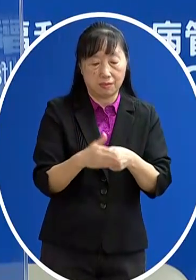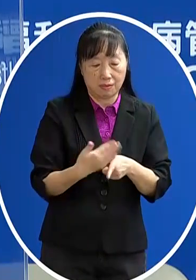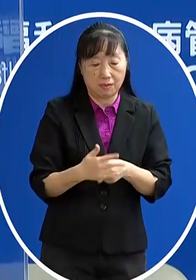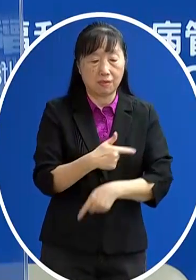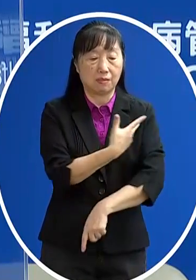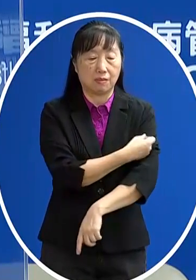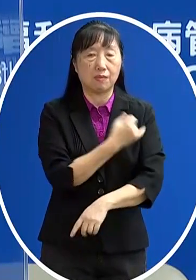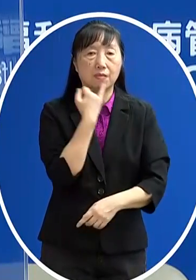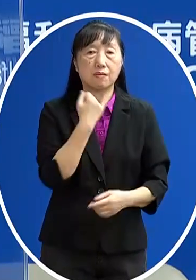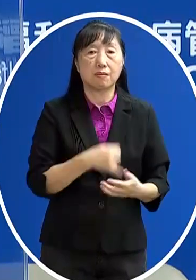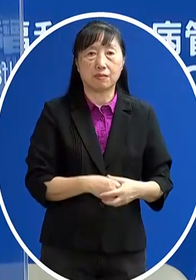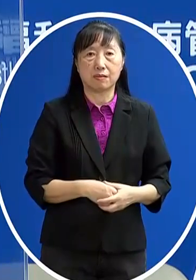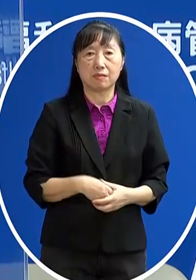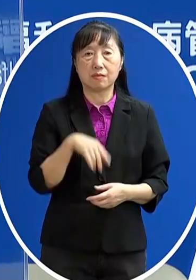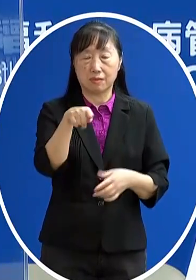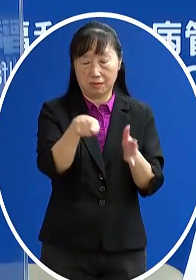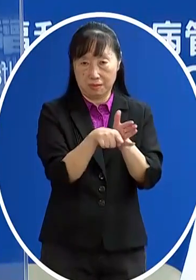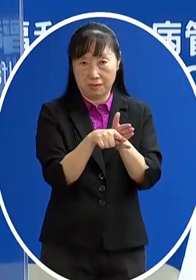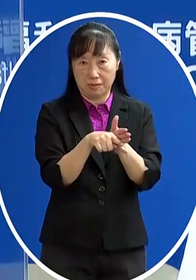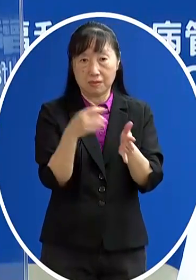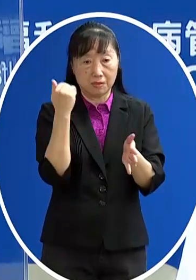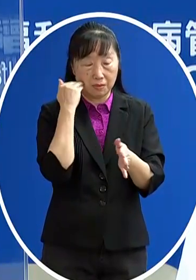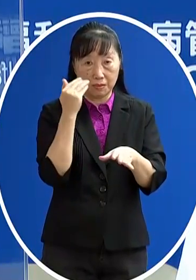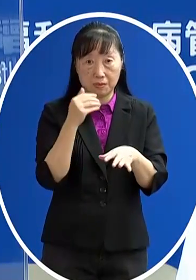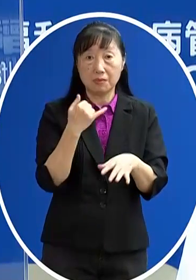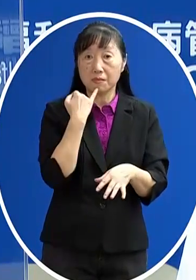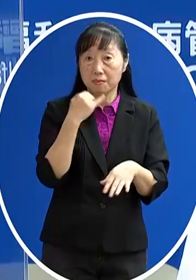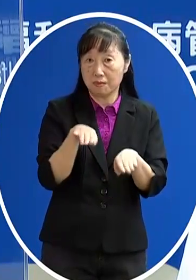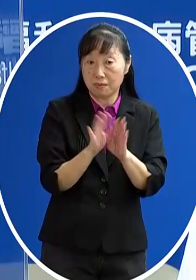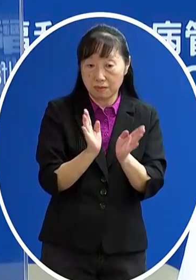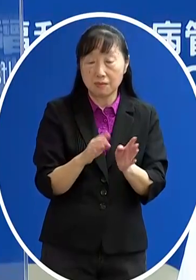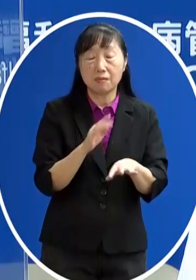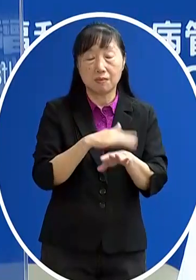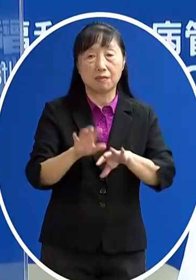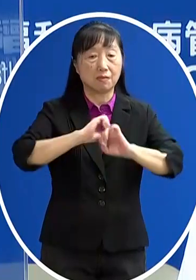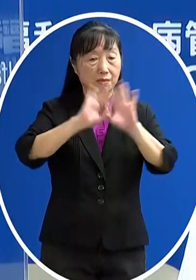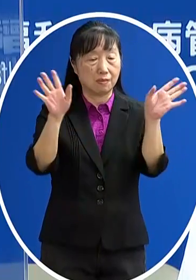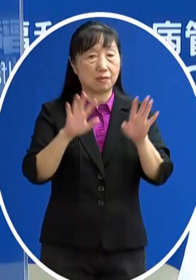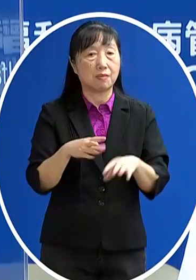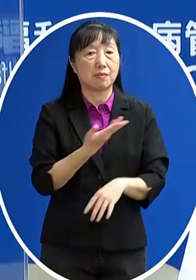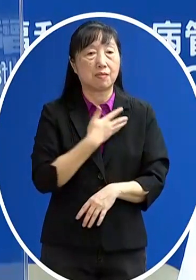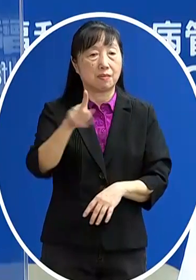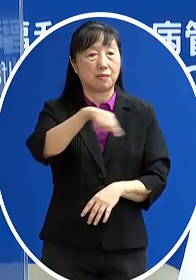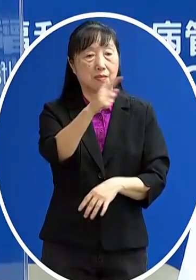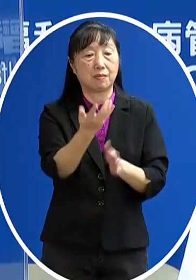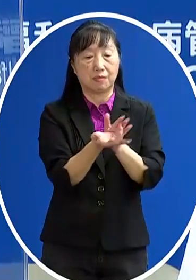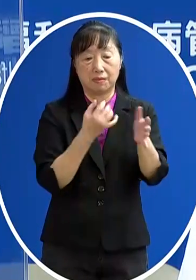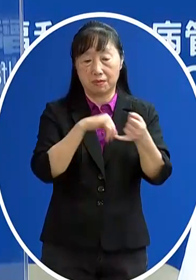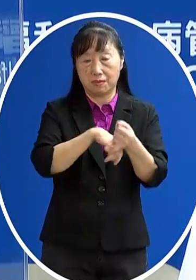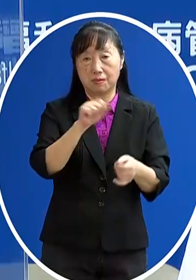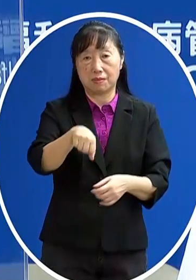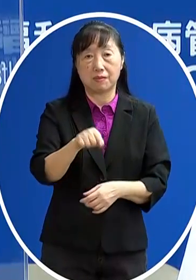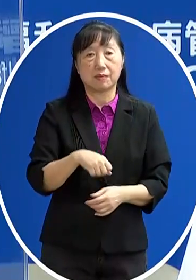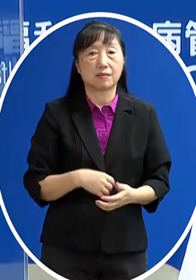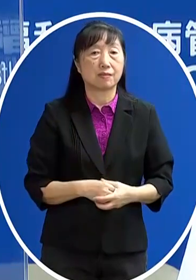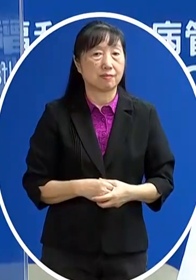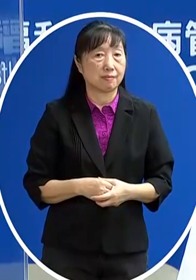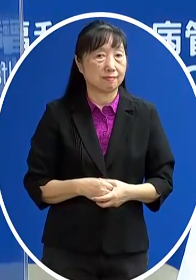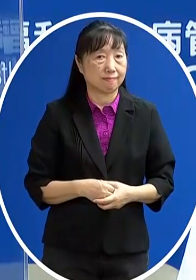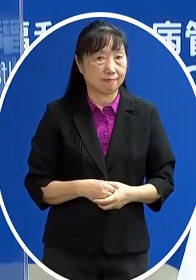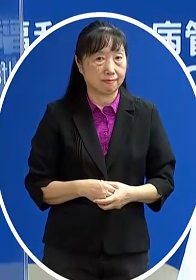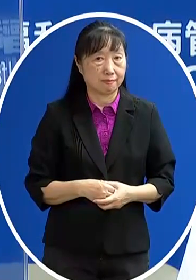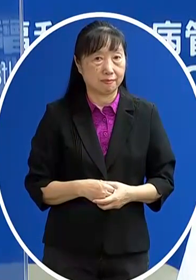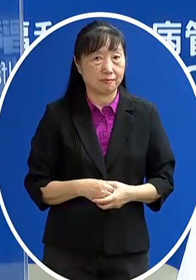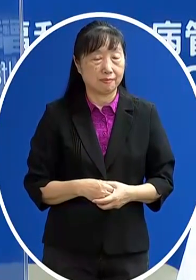会好先跟大家来通知哈，那什么时候可以来做预约登记？那方向是这样子的。那至于